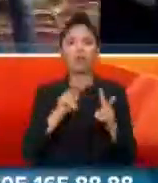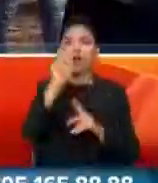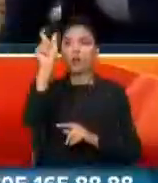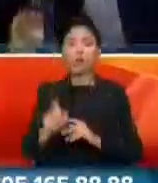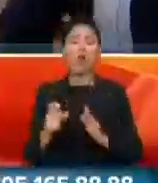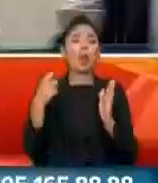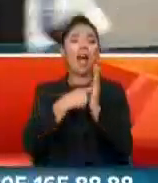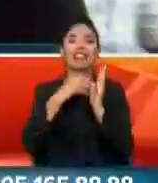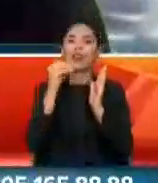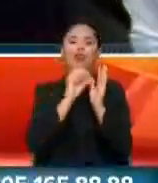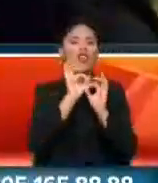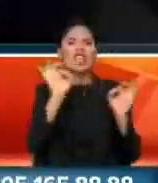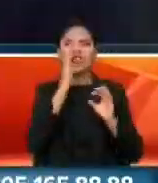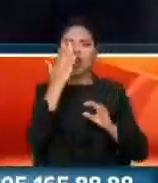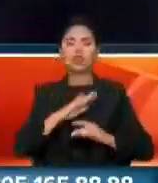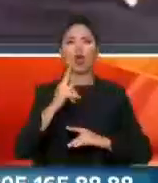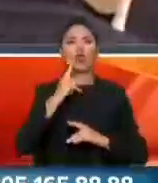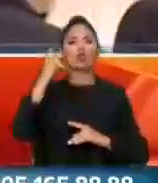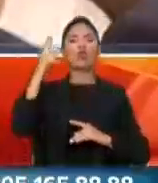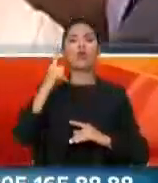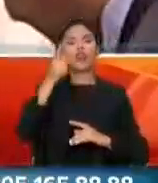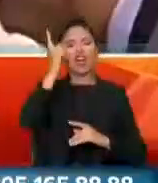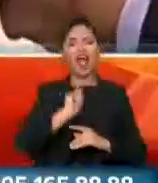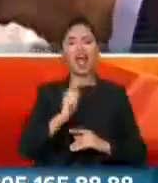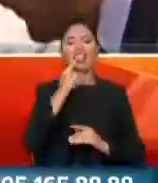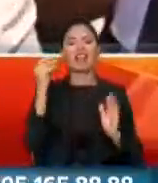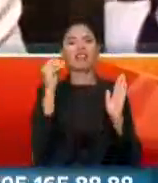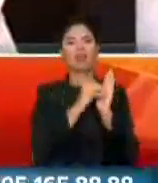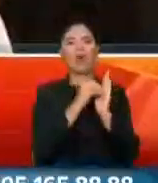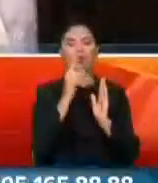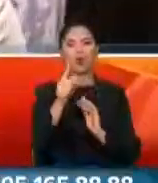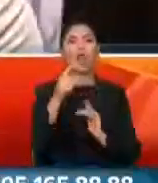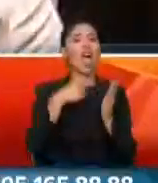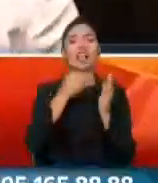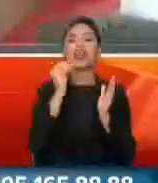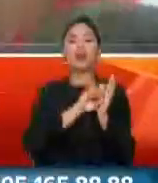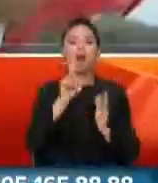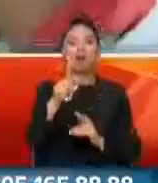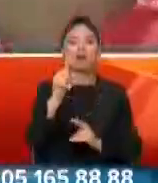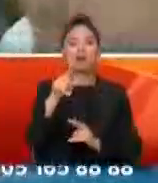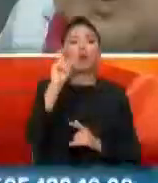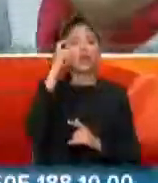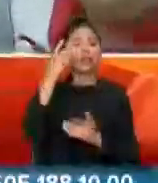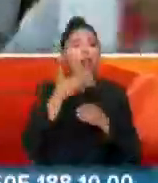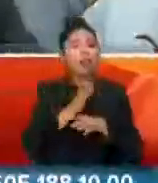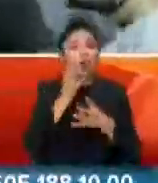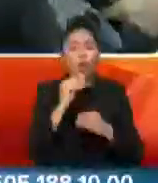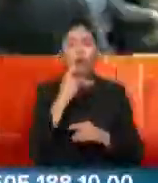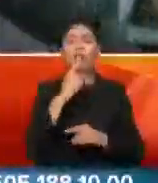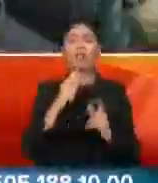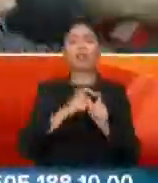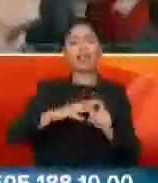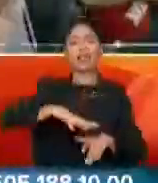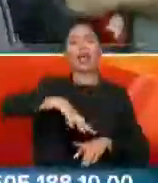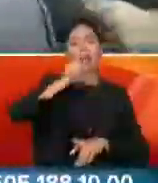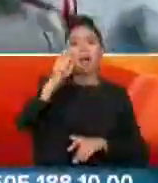ismi hiç geçmedi. Hep Cumhurbaşkanı adayımız dendi. İddiaları bir bir yalanlayan genel merkez, İnce'nin sonuçları